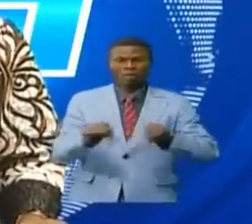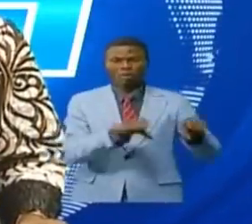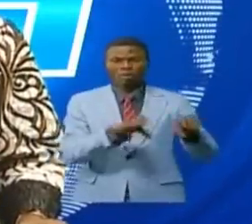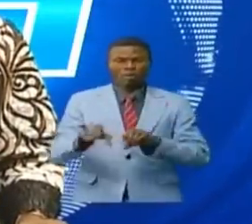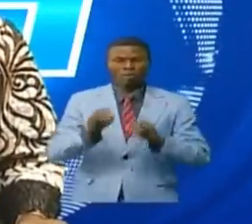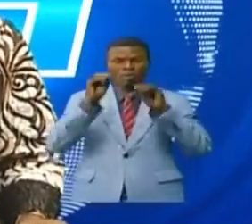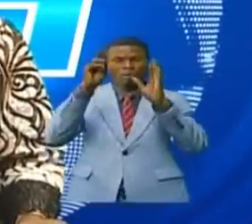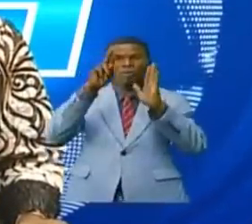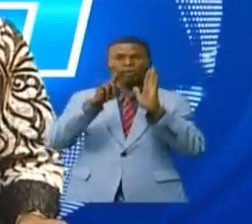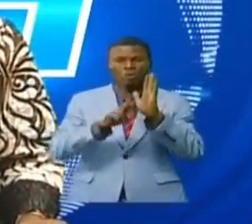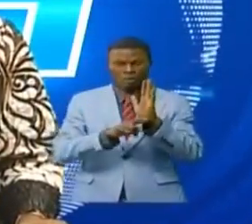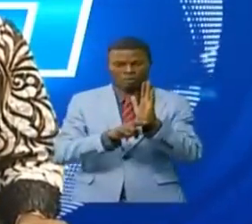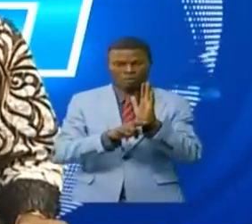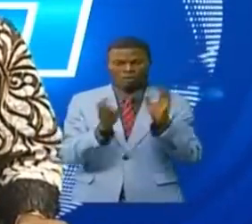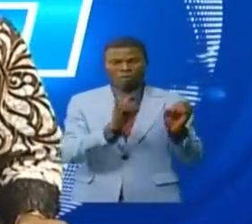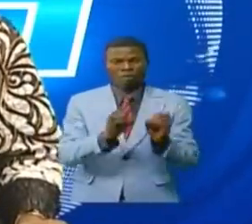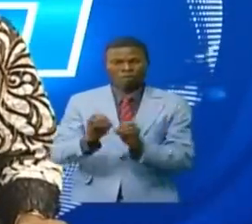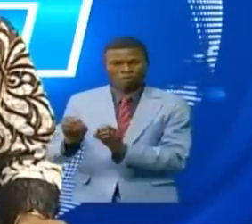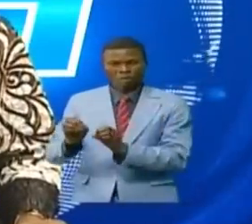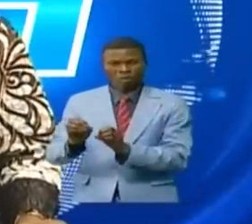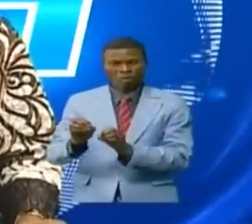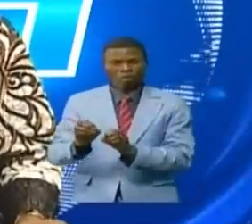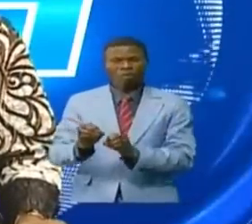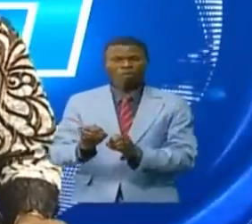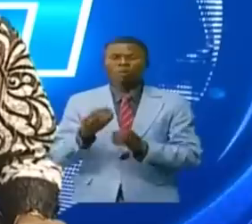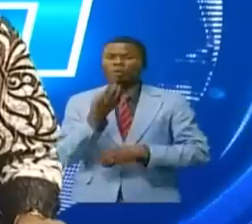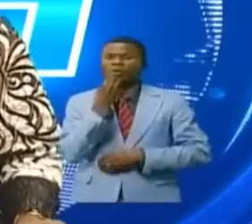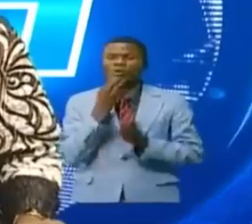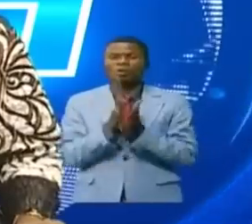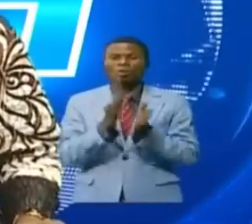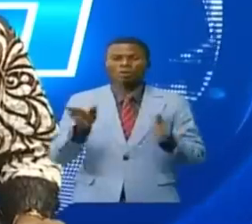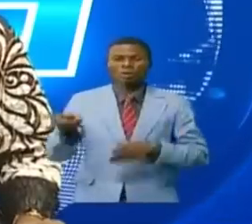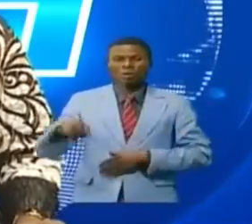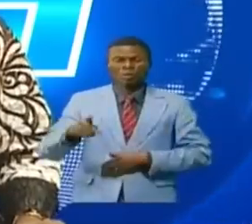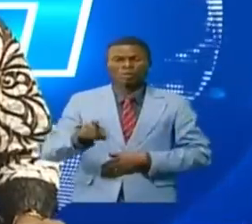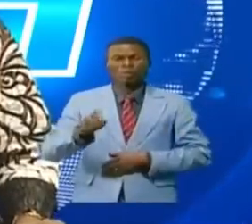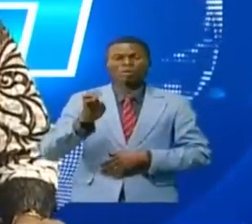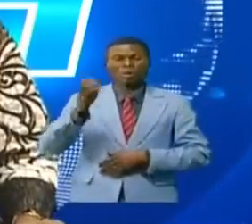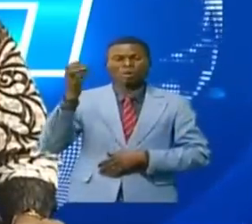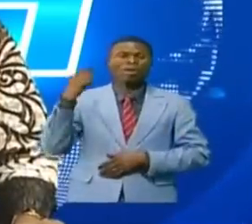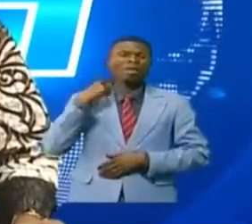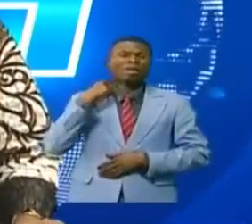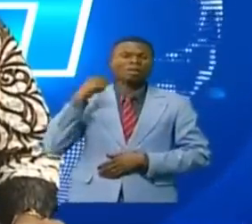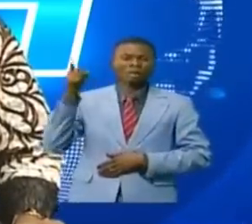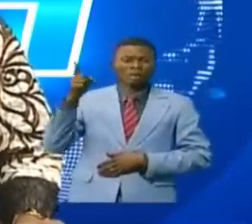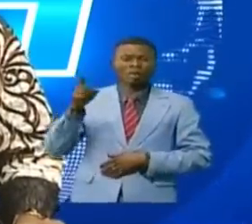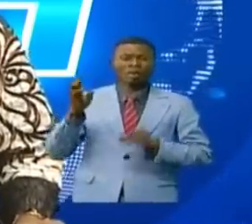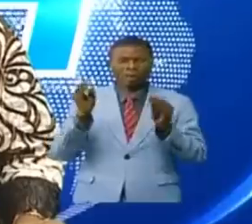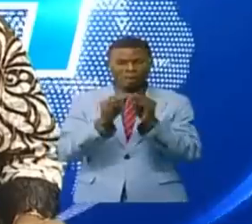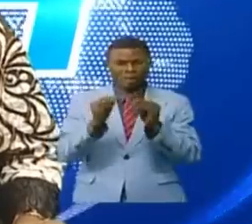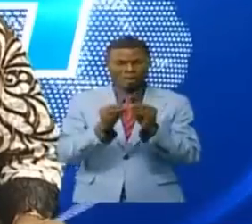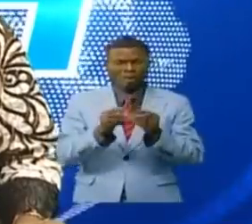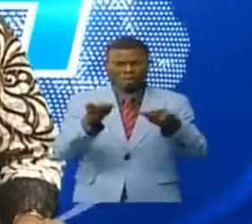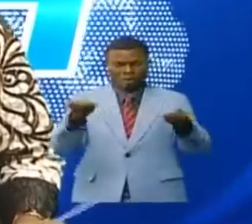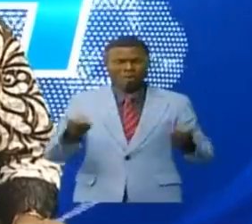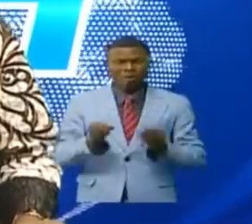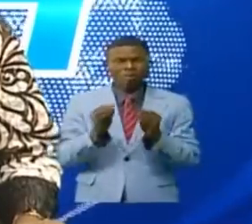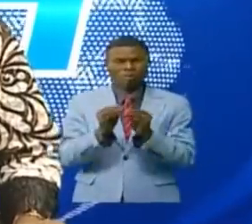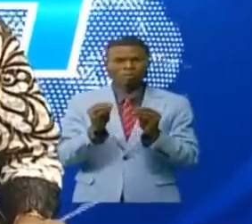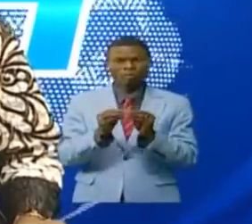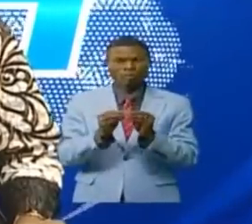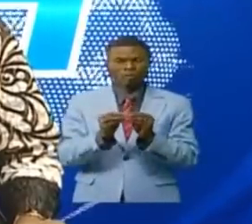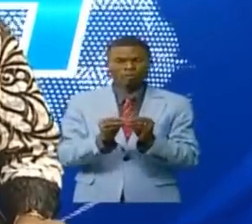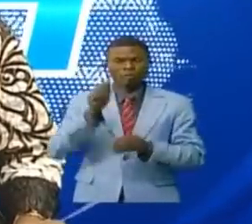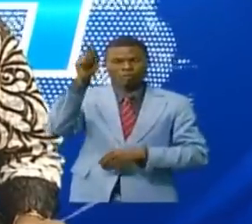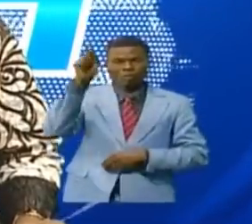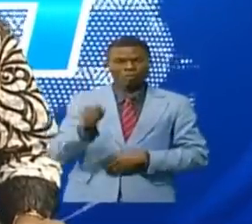de l'enseignement, elle a été organisée par l'inspection provinciale de l'EPST Kwango. Ces assises ont eu lieu dans la salle de réunion de la